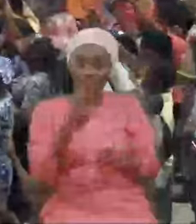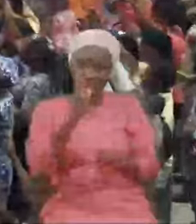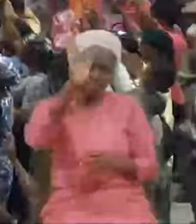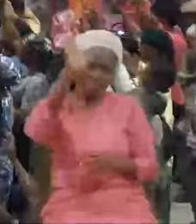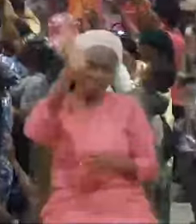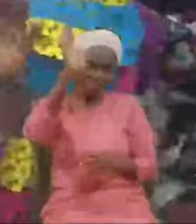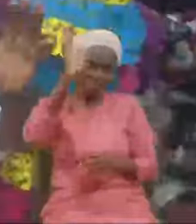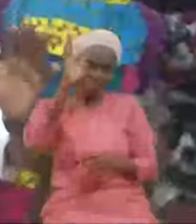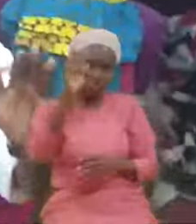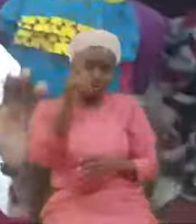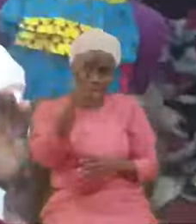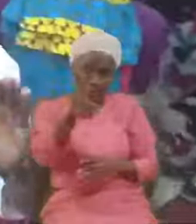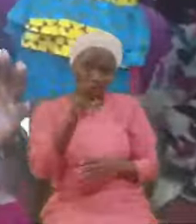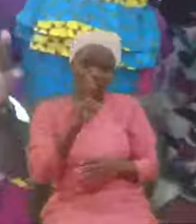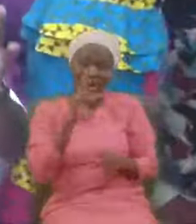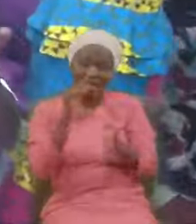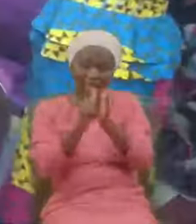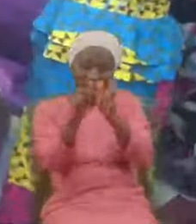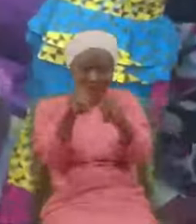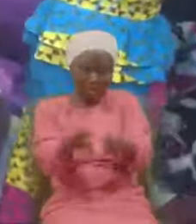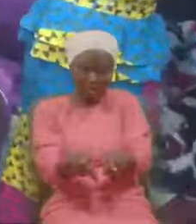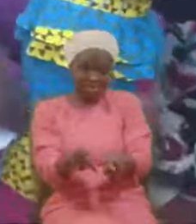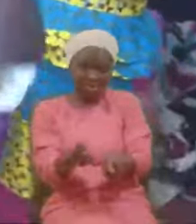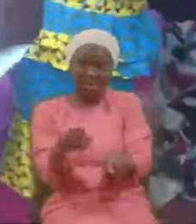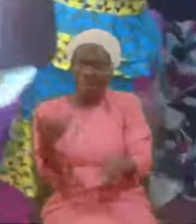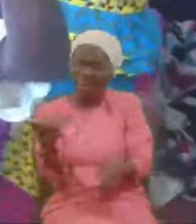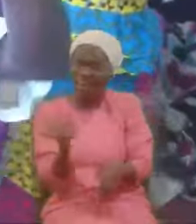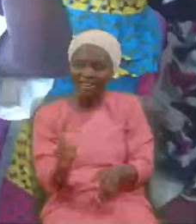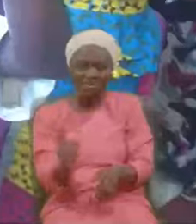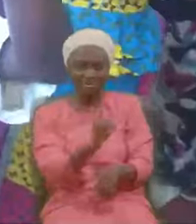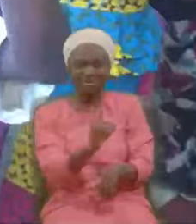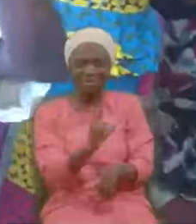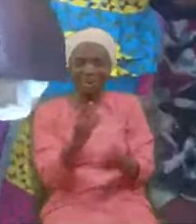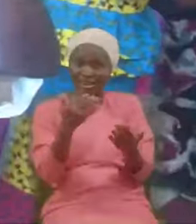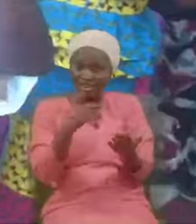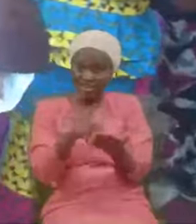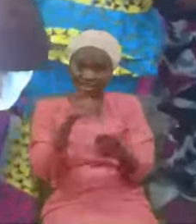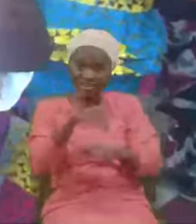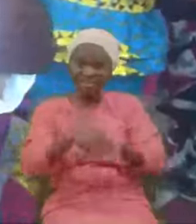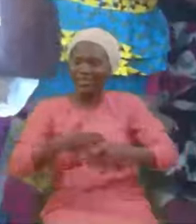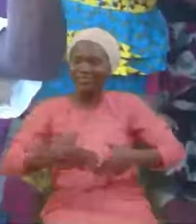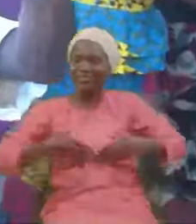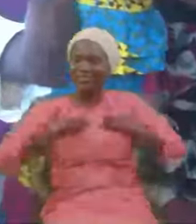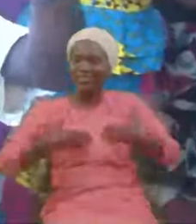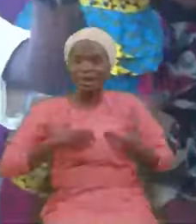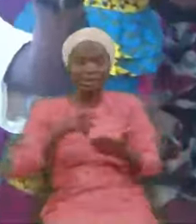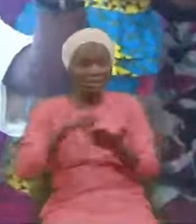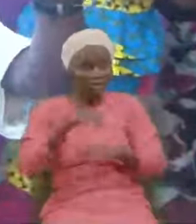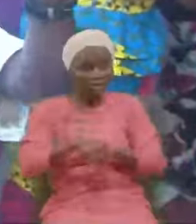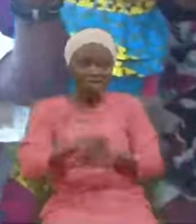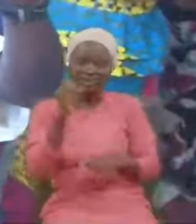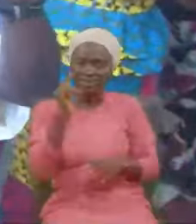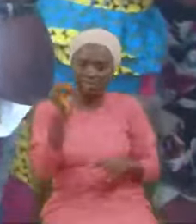Où est le quelqu'un là? Ce soir, c'est la joie pour vous. Ce soir, le témoignage pour